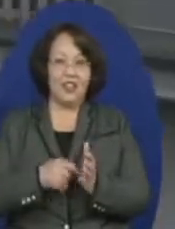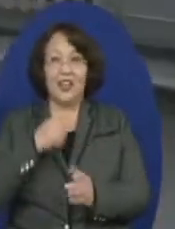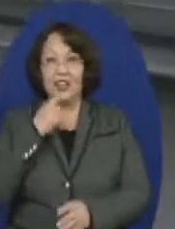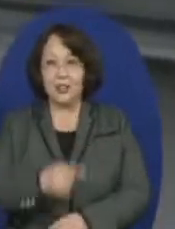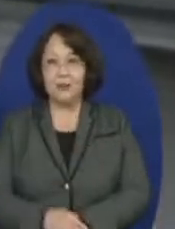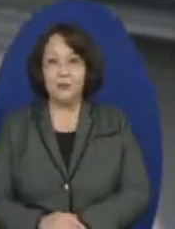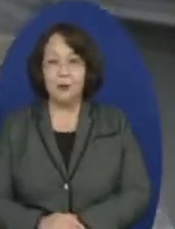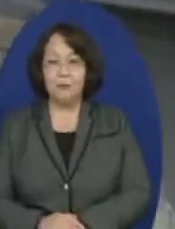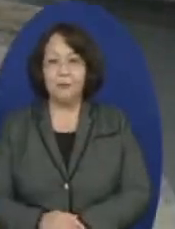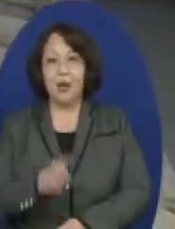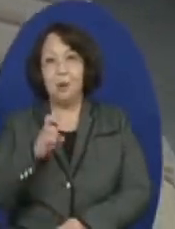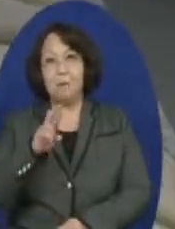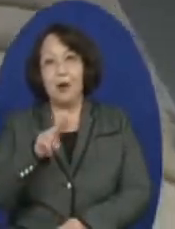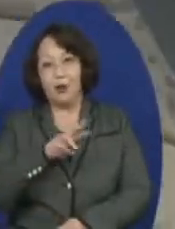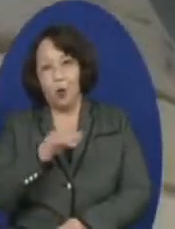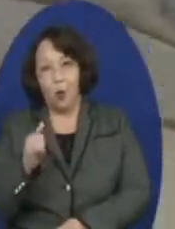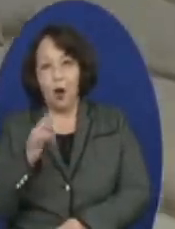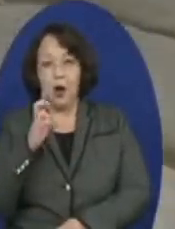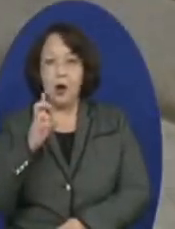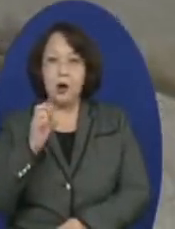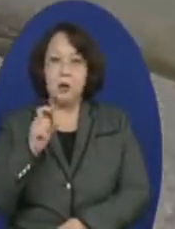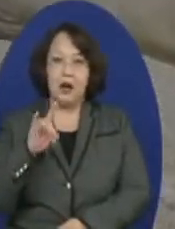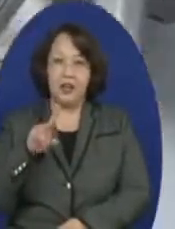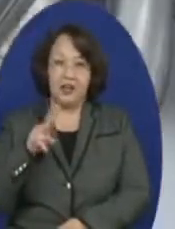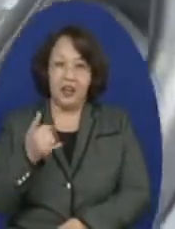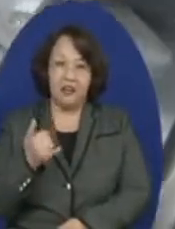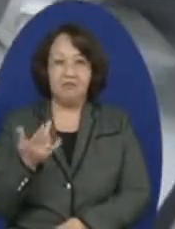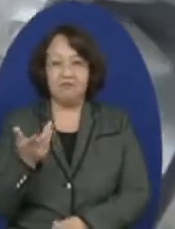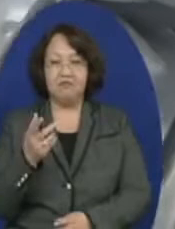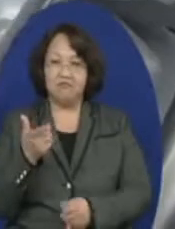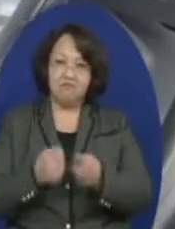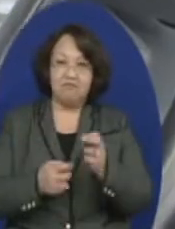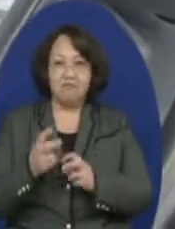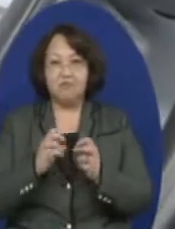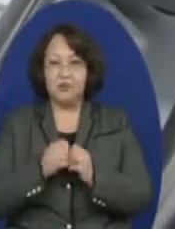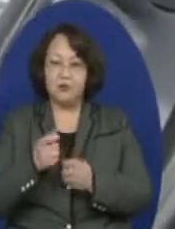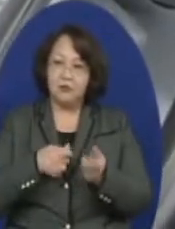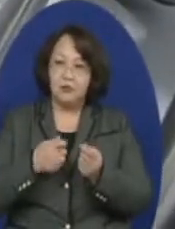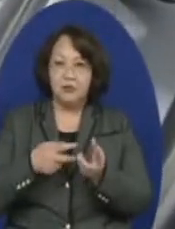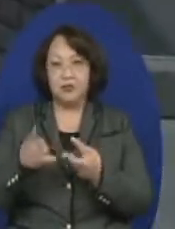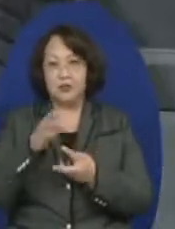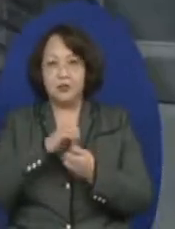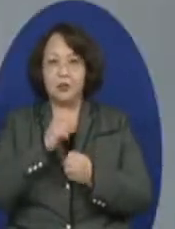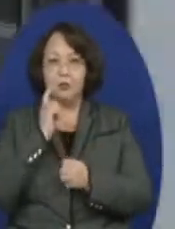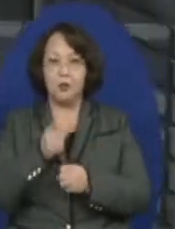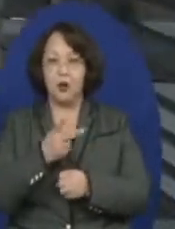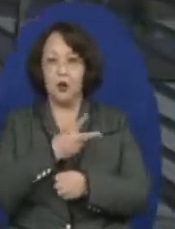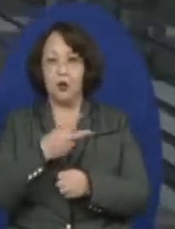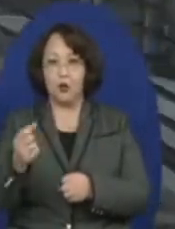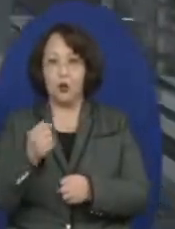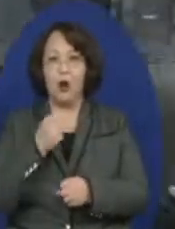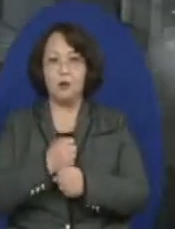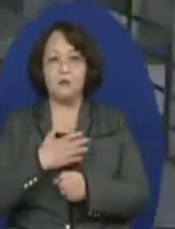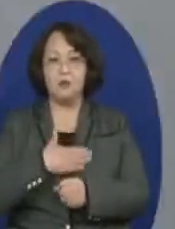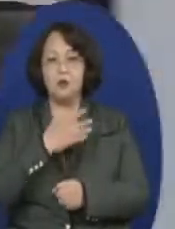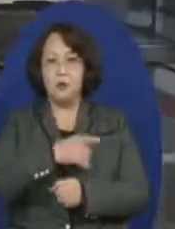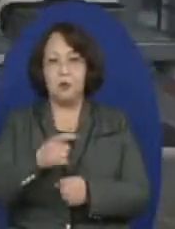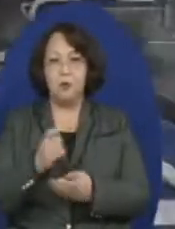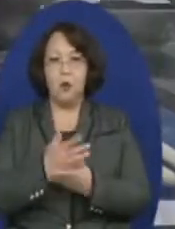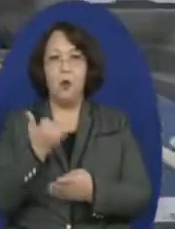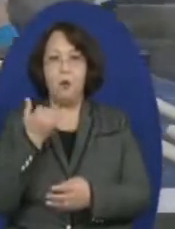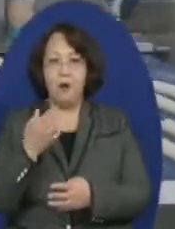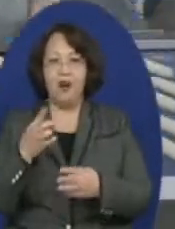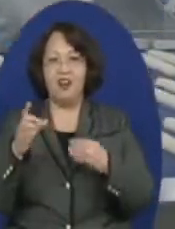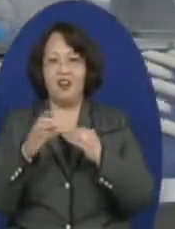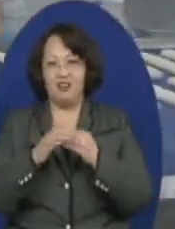Жүрүүр компани тухайд бялуу бэйкри бүтээгдэхүүн үйлдвэрлэл худалдаа үйлчлэгний чиглэлээр үйл ажиллагаа явуулдаг 1200 орчим ажилтнтай. Улаанбаатар,